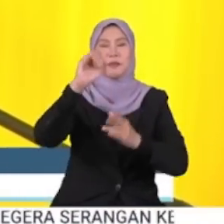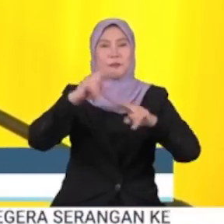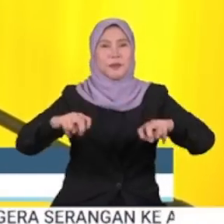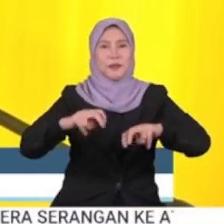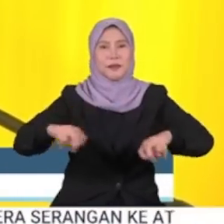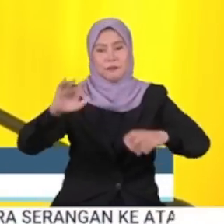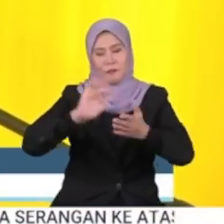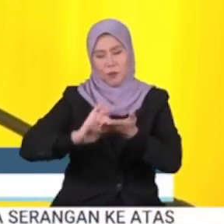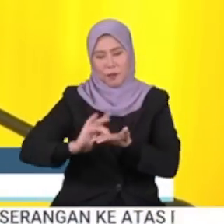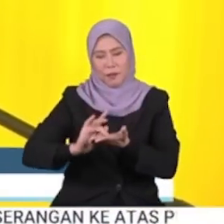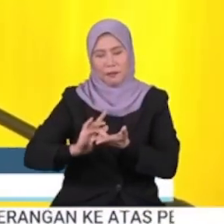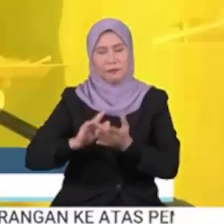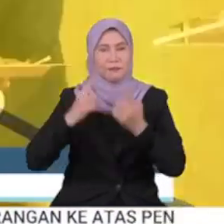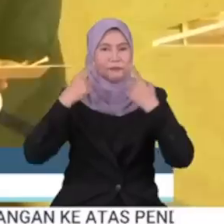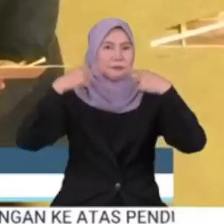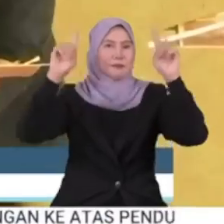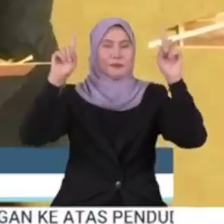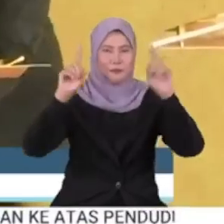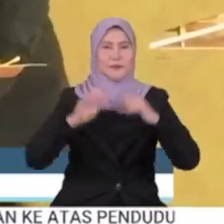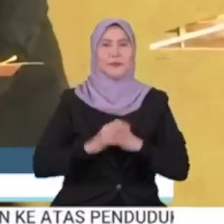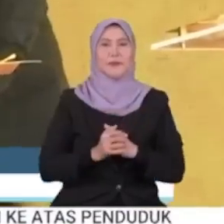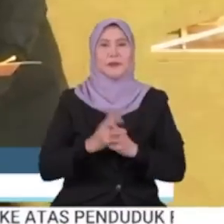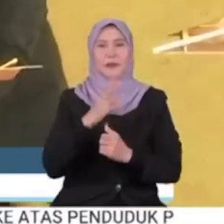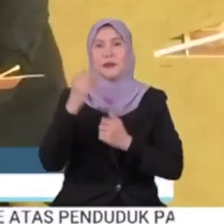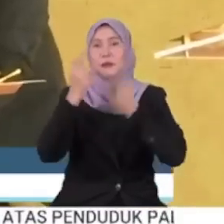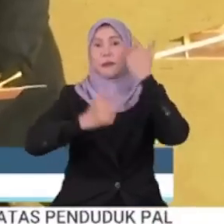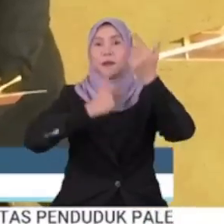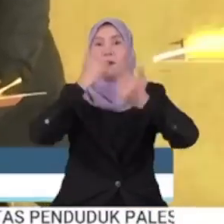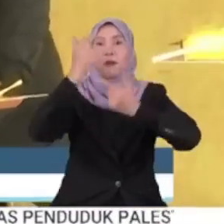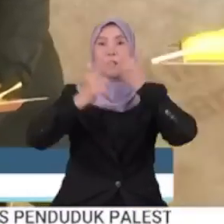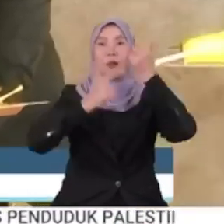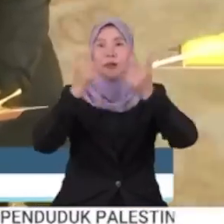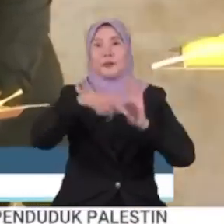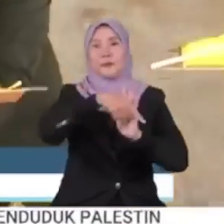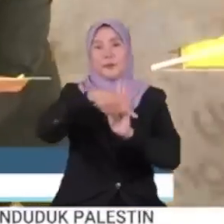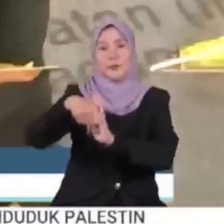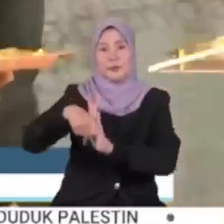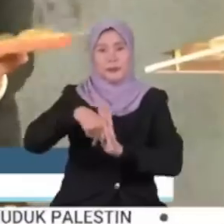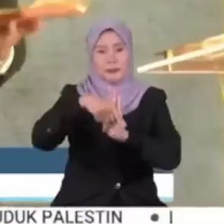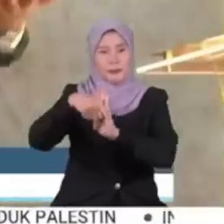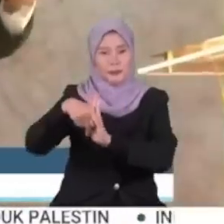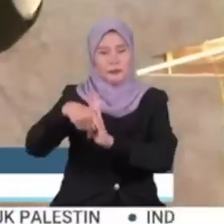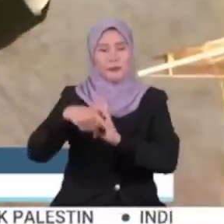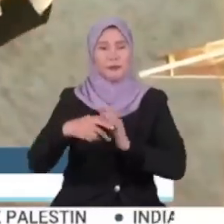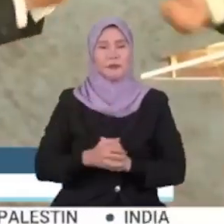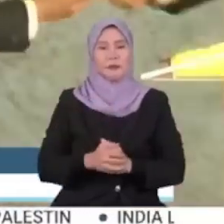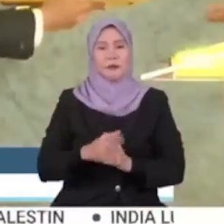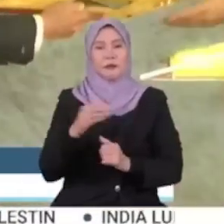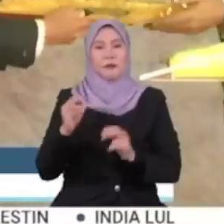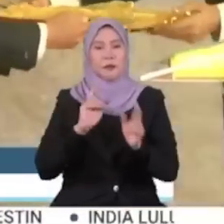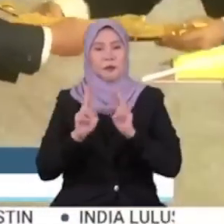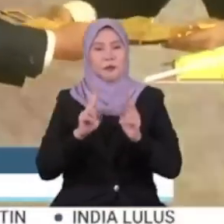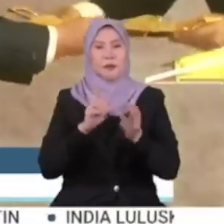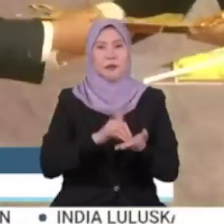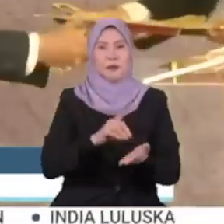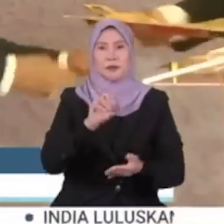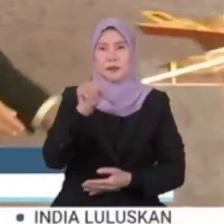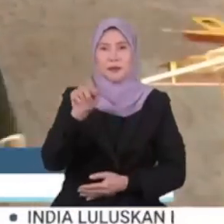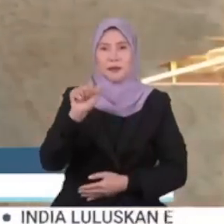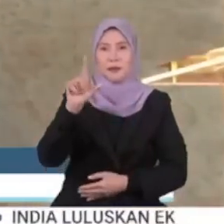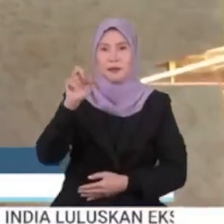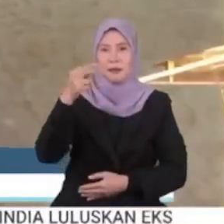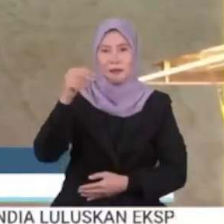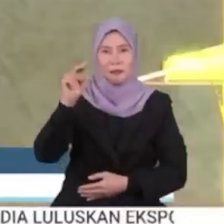pendidikan bioperubatan terkemuka negara itu serta melawat berruai pameran. Terdahulu dalam sembah ucapan, Dr. Zaliha berkata